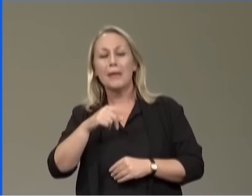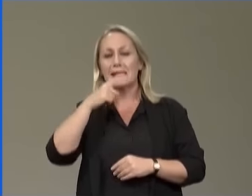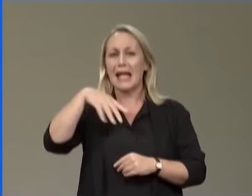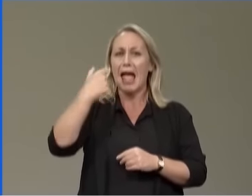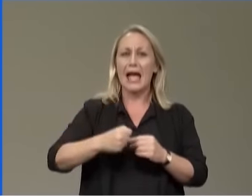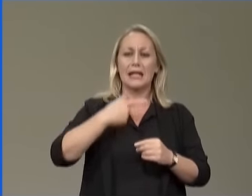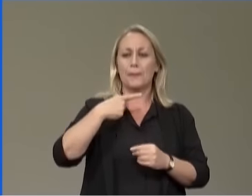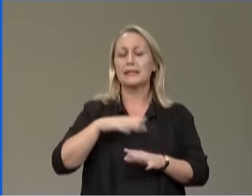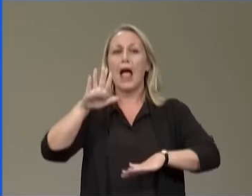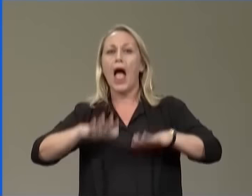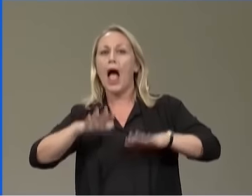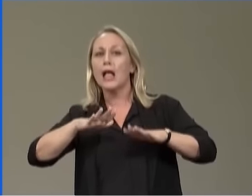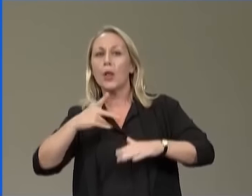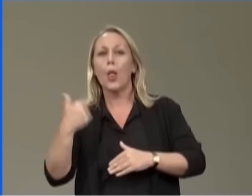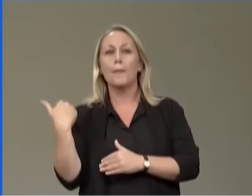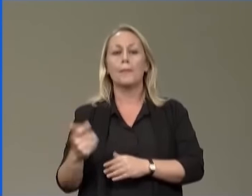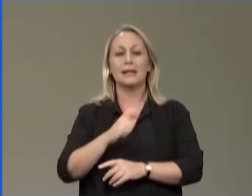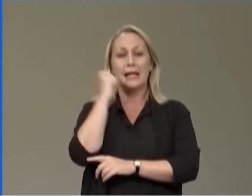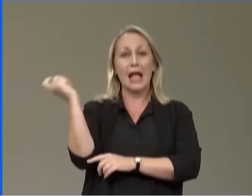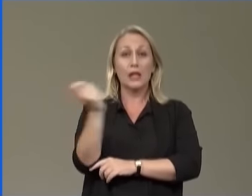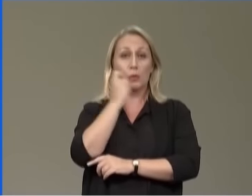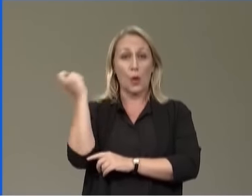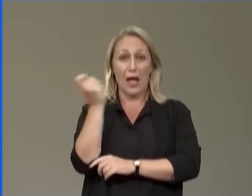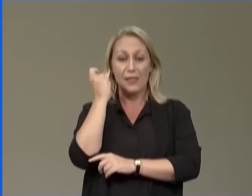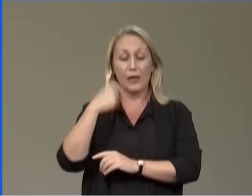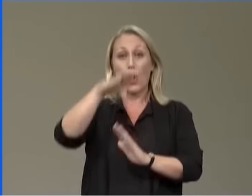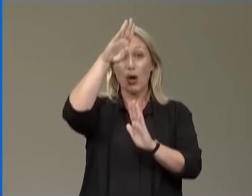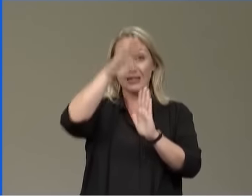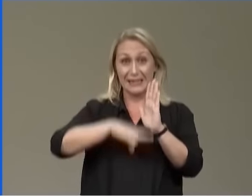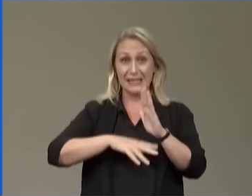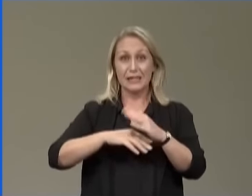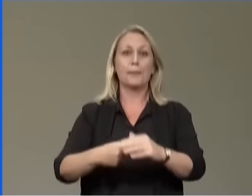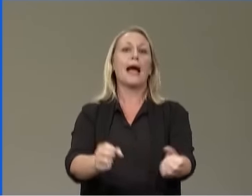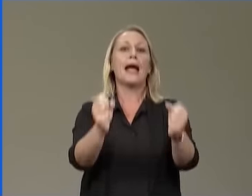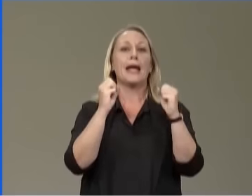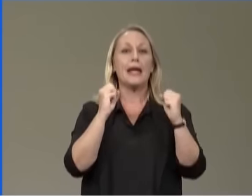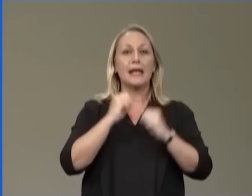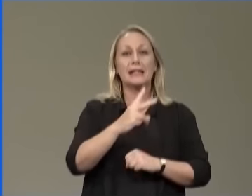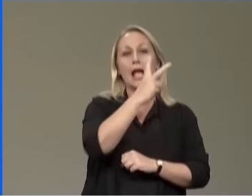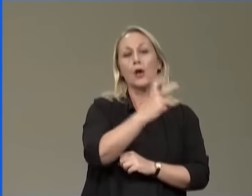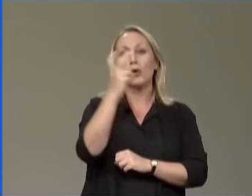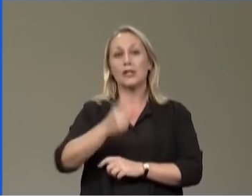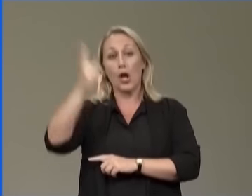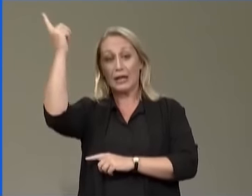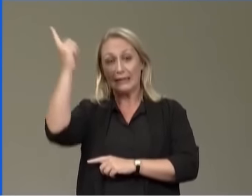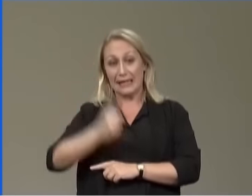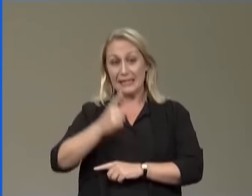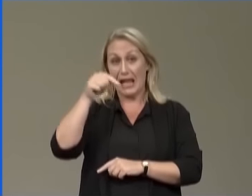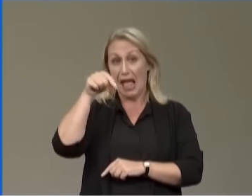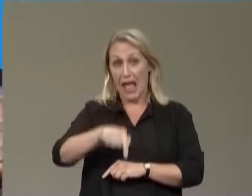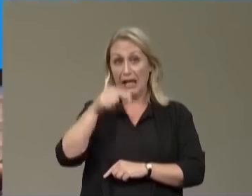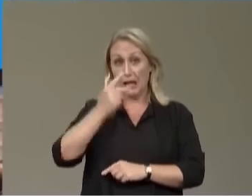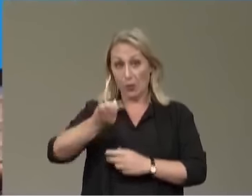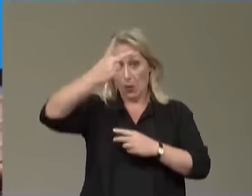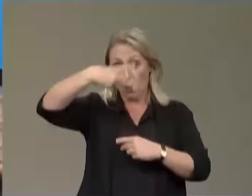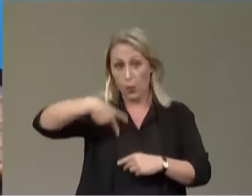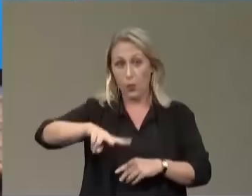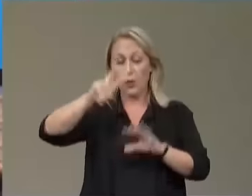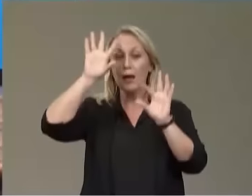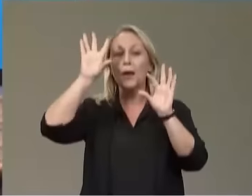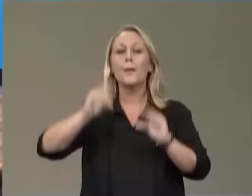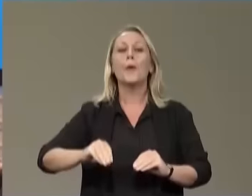αμοιβή των εφημεριών στο ΕΣΥ θα φορολογείται αυτοτελώς με συντελεστή 22%. Κάτι που θα αυξήσει μεσοσταθμικά